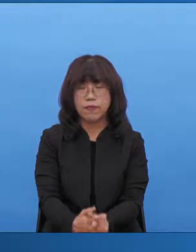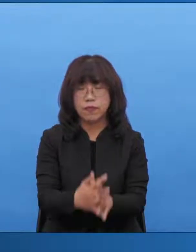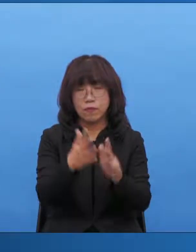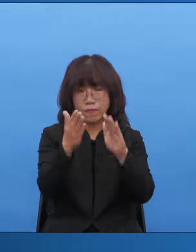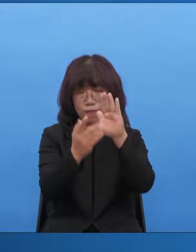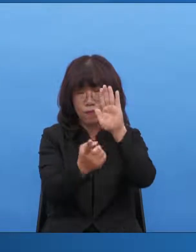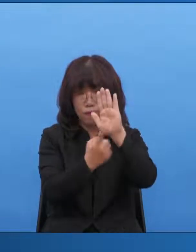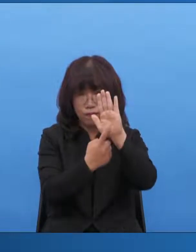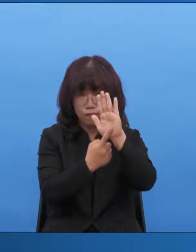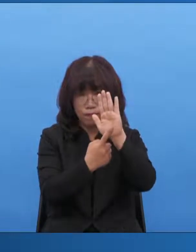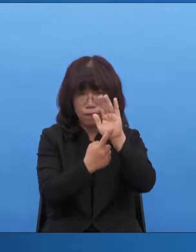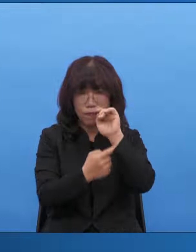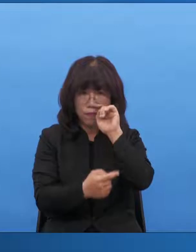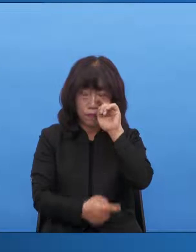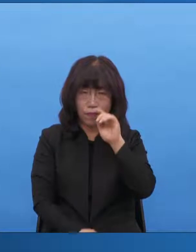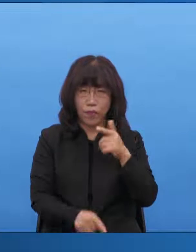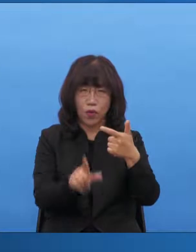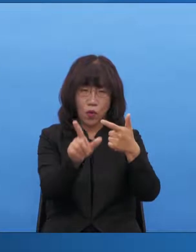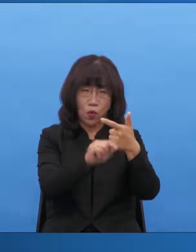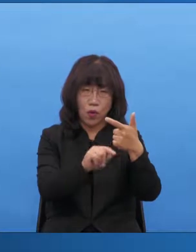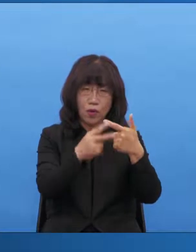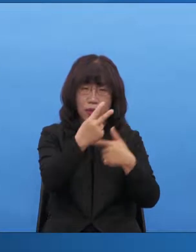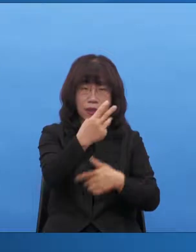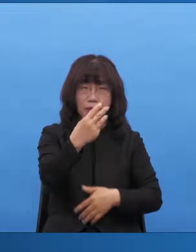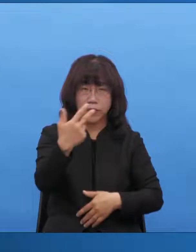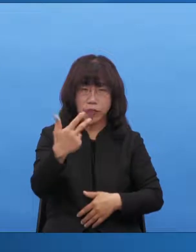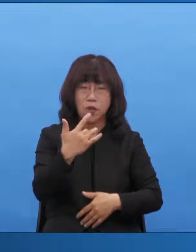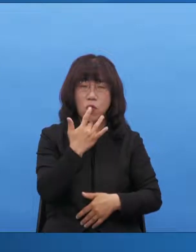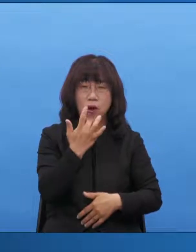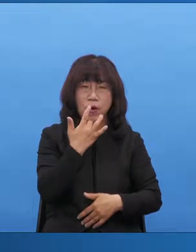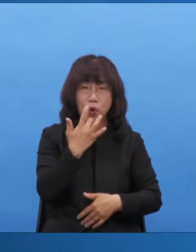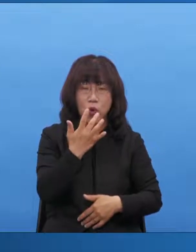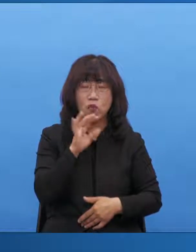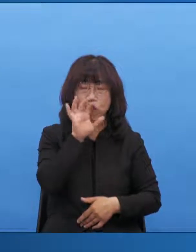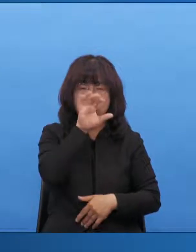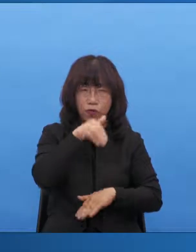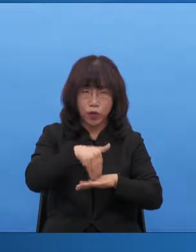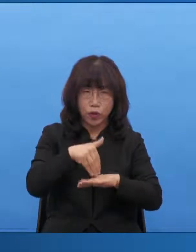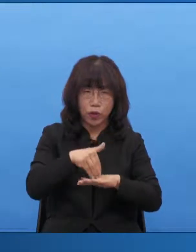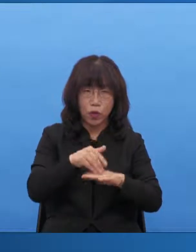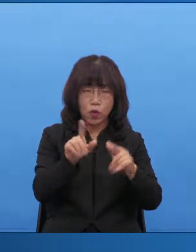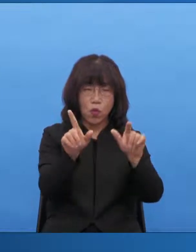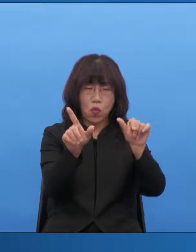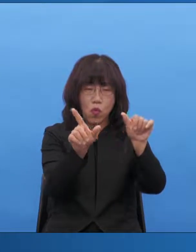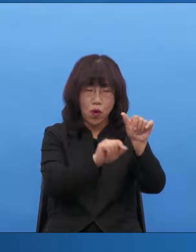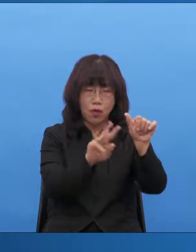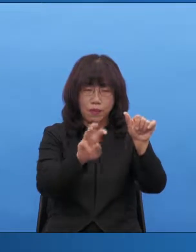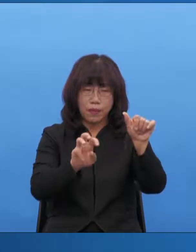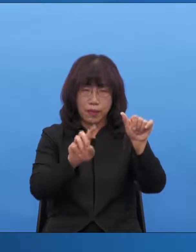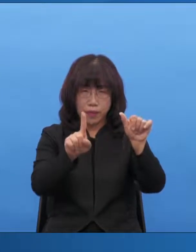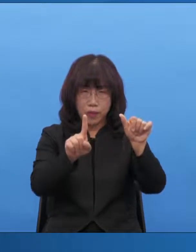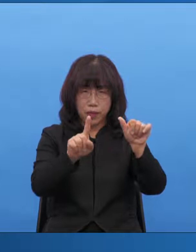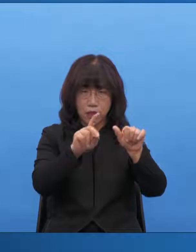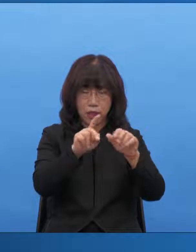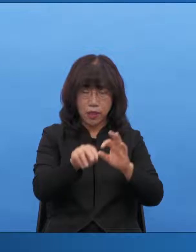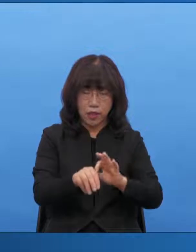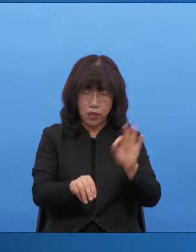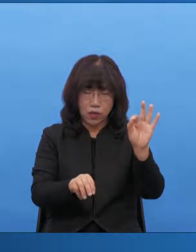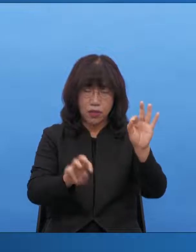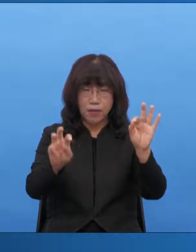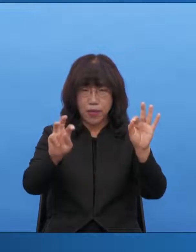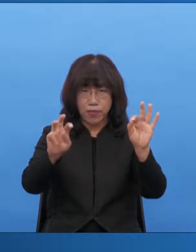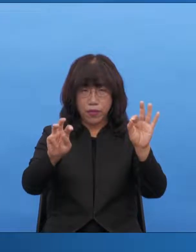공지사항입니다. 5월 237 화요제자 훈련이 31일 오전 10시 반에 열리며 줌